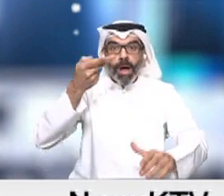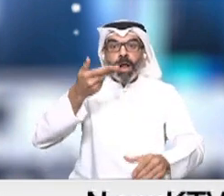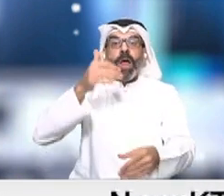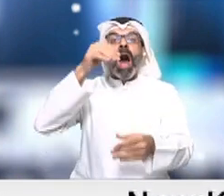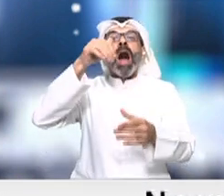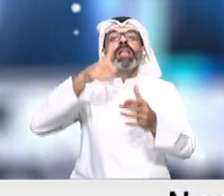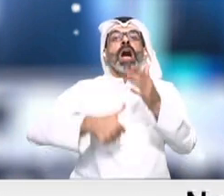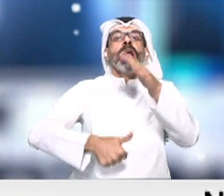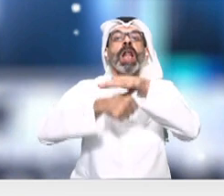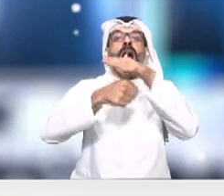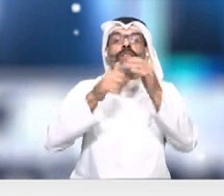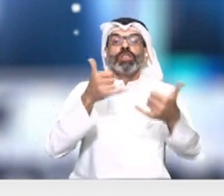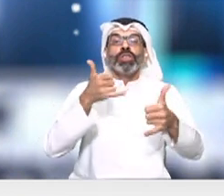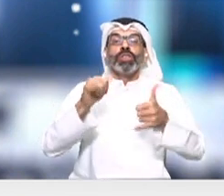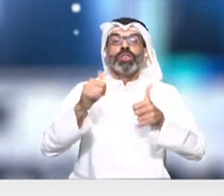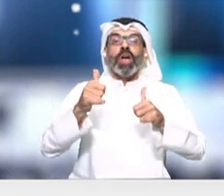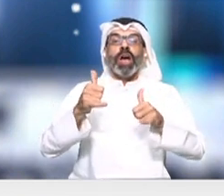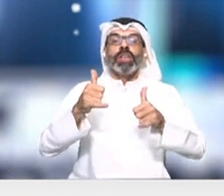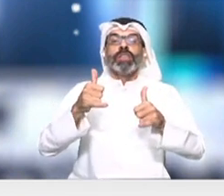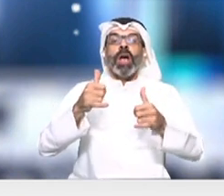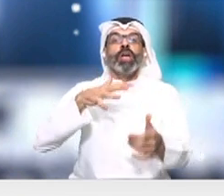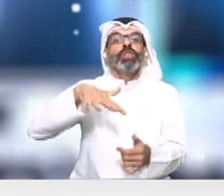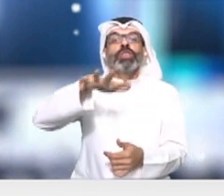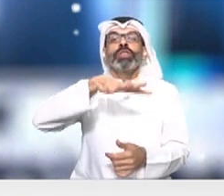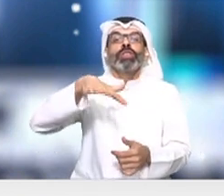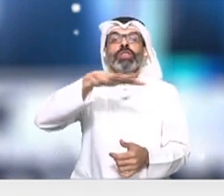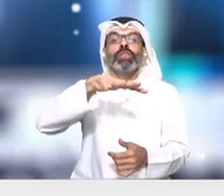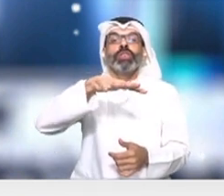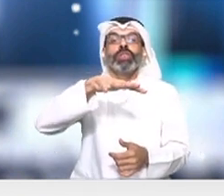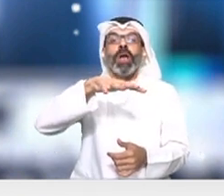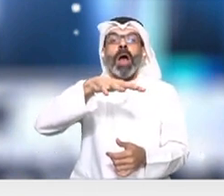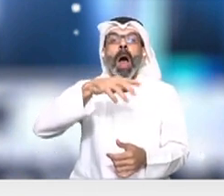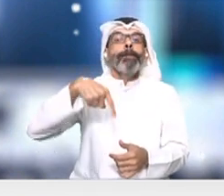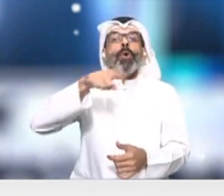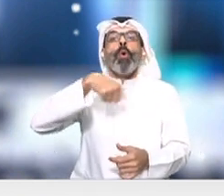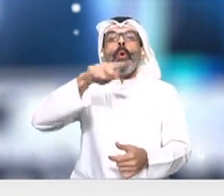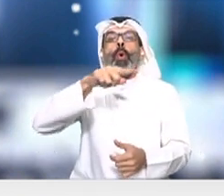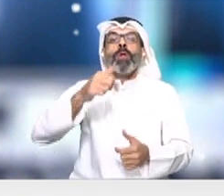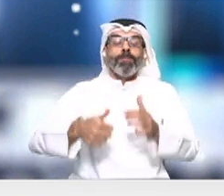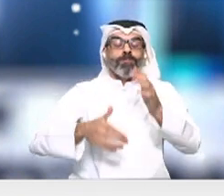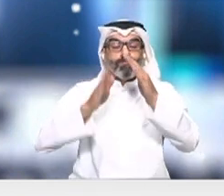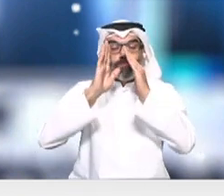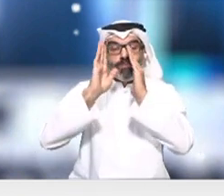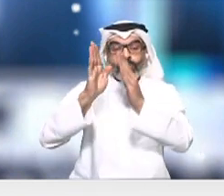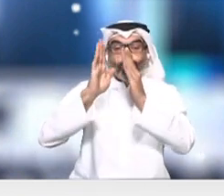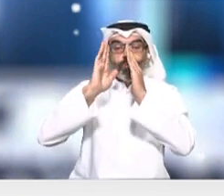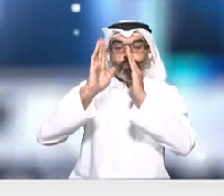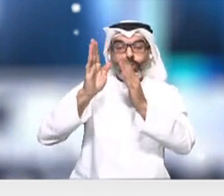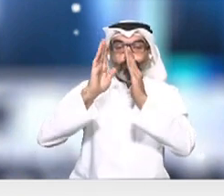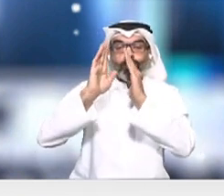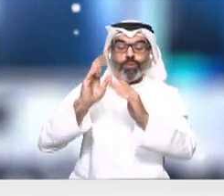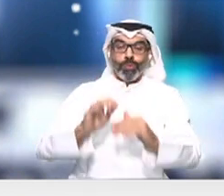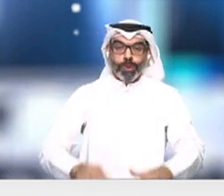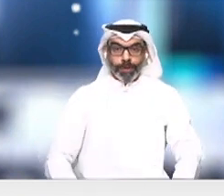بمناسبه اعاده انتخاب فخامته رئيسا للجمهوريه الجزائريه الديمقراطيه الشعبيه